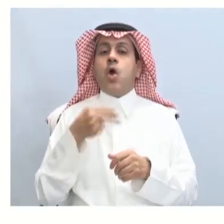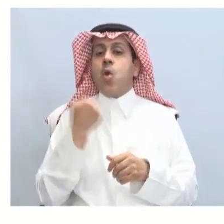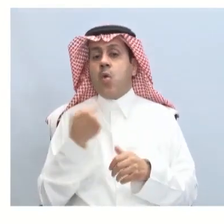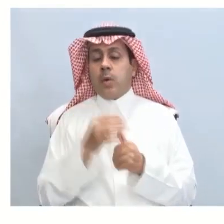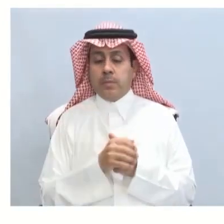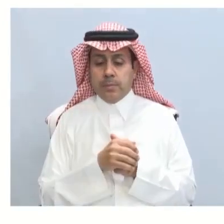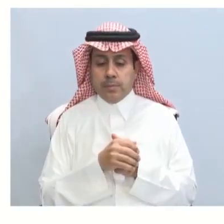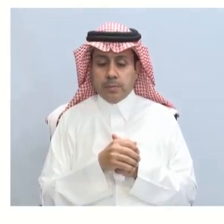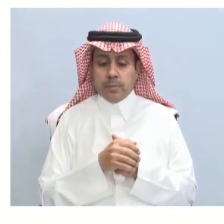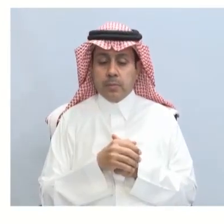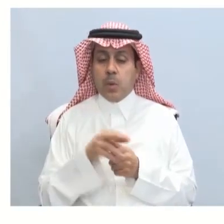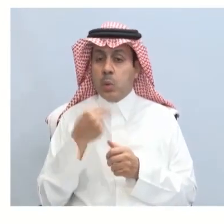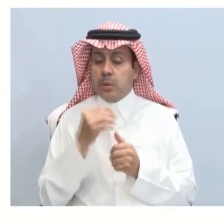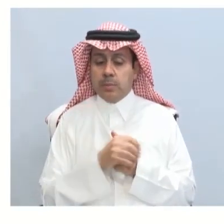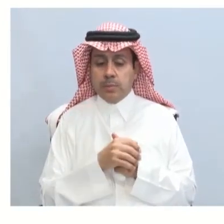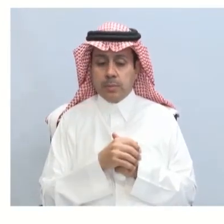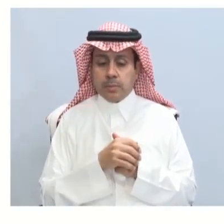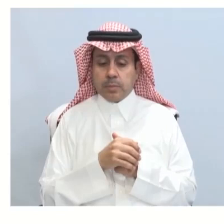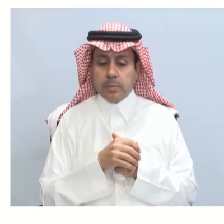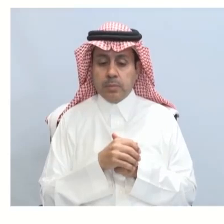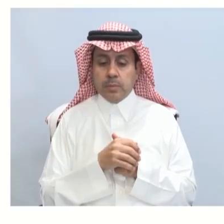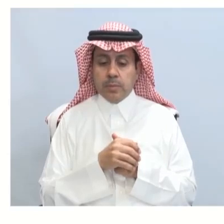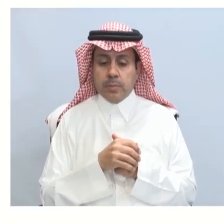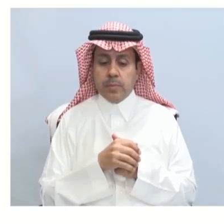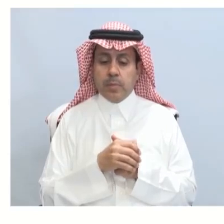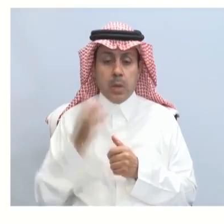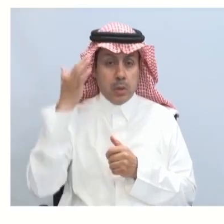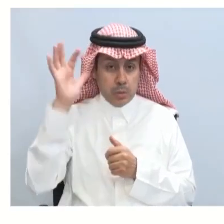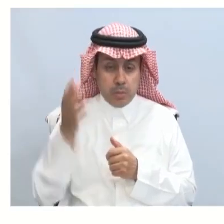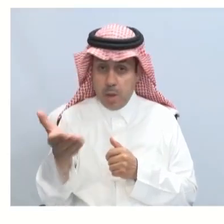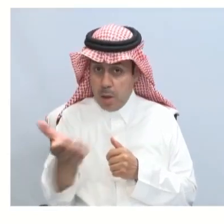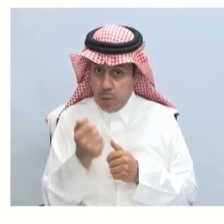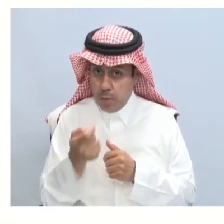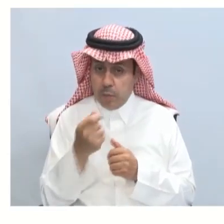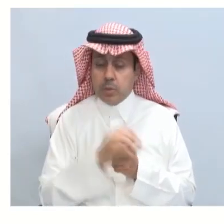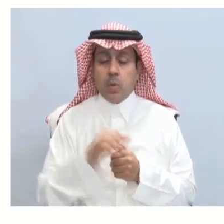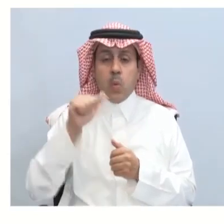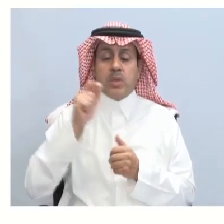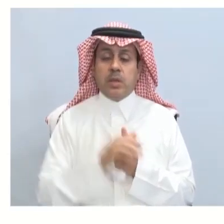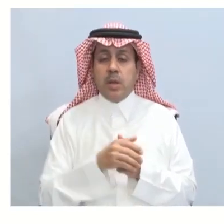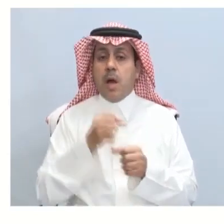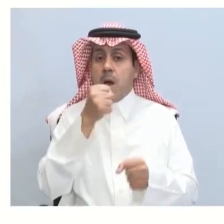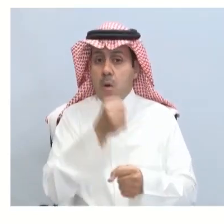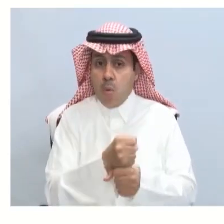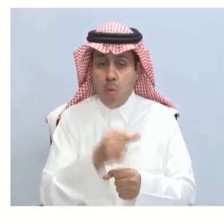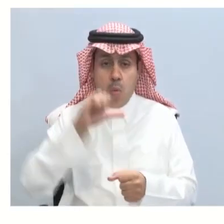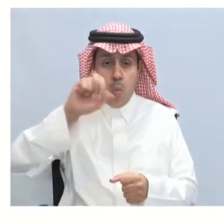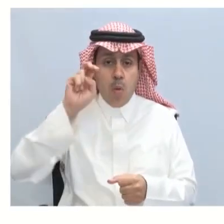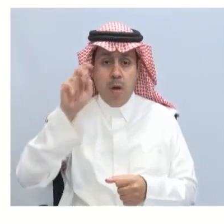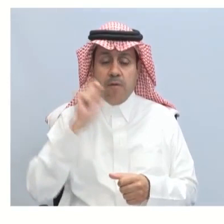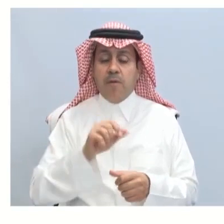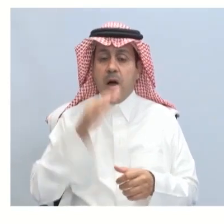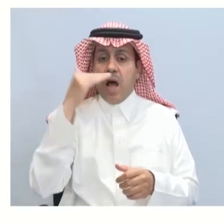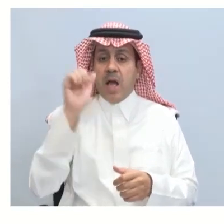من وزاره الشؤون الاسلاميه وكذلك يجوز له ان ياخذ من وصيه او وقف مخصص لاي الامه